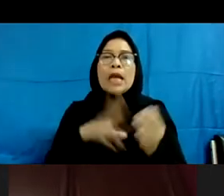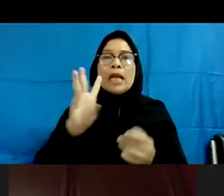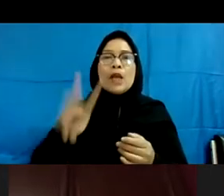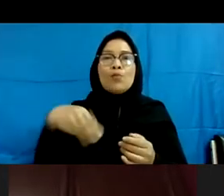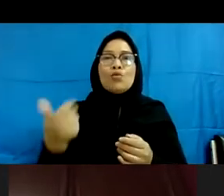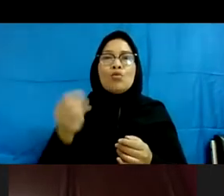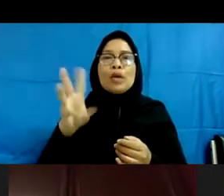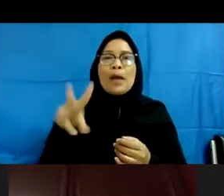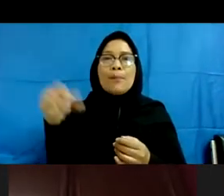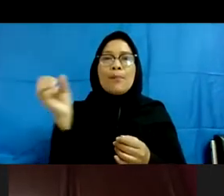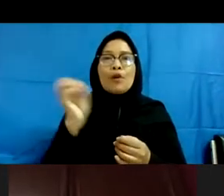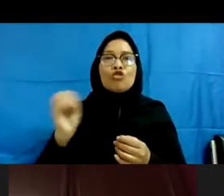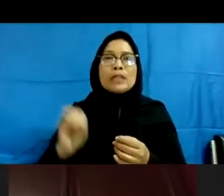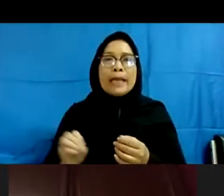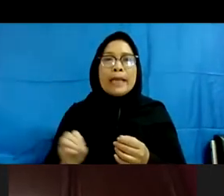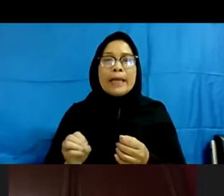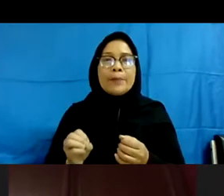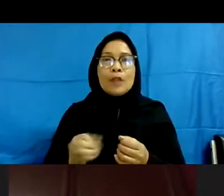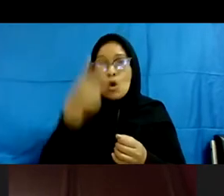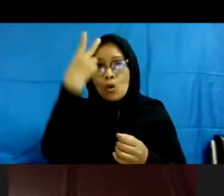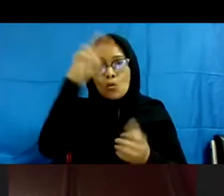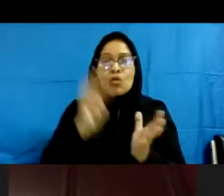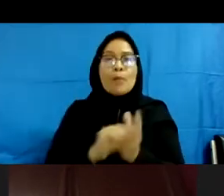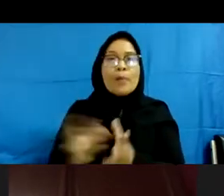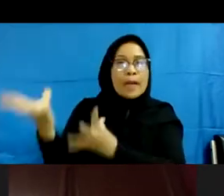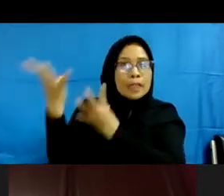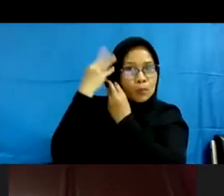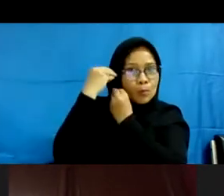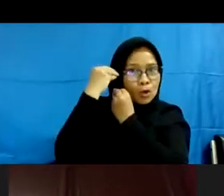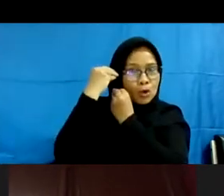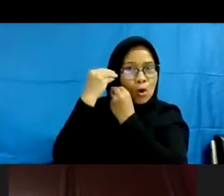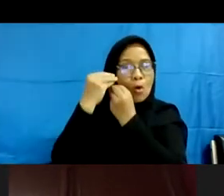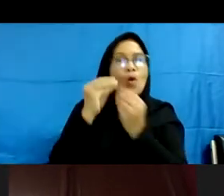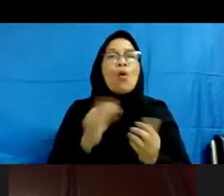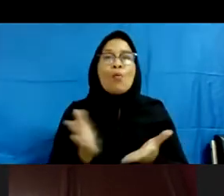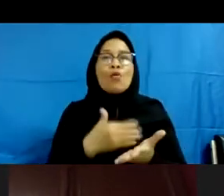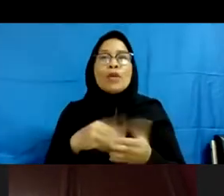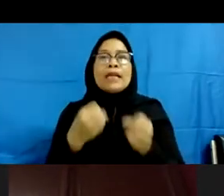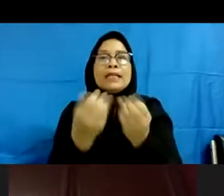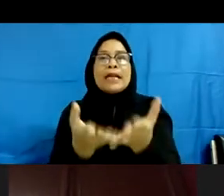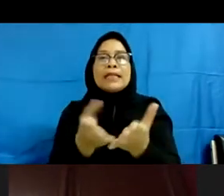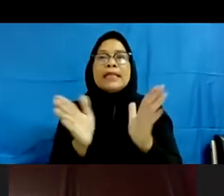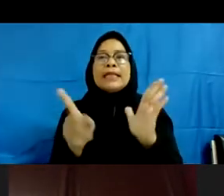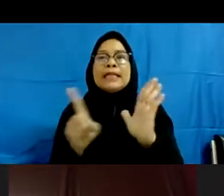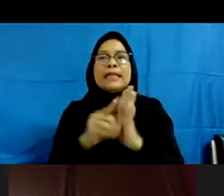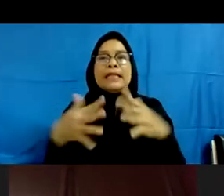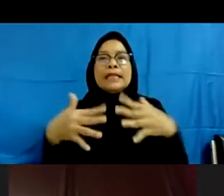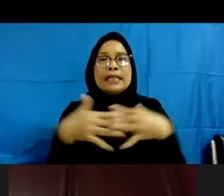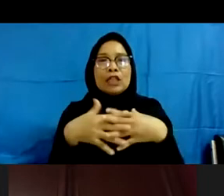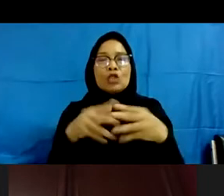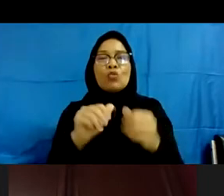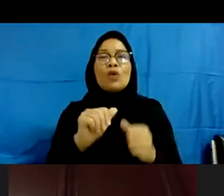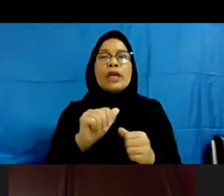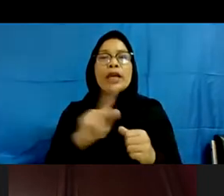untuk merespon itu, maka format buku yang kita hasilkan disesuaikan dengan kondisi